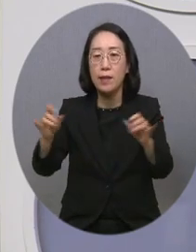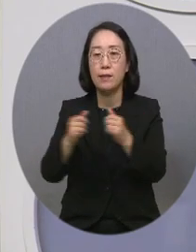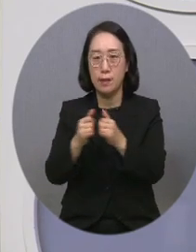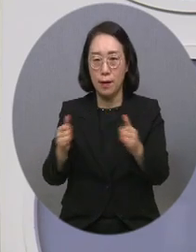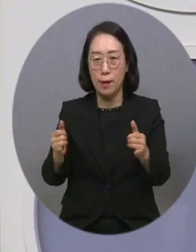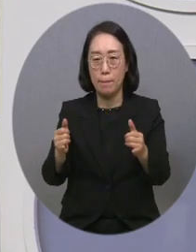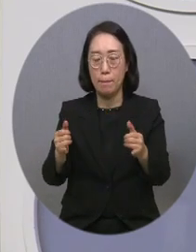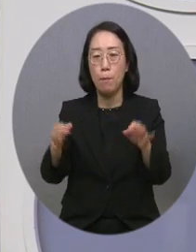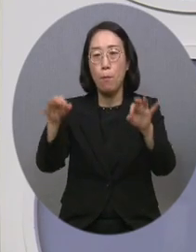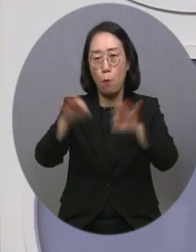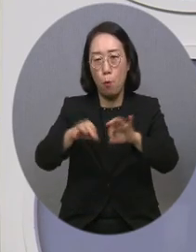했는데 주로 이제